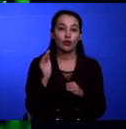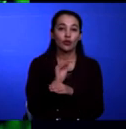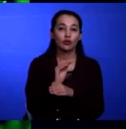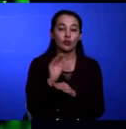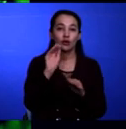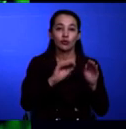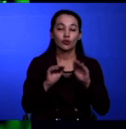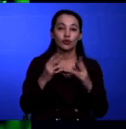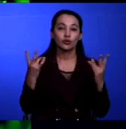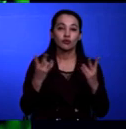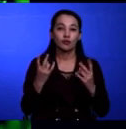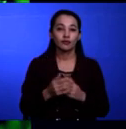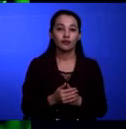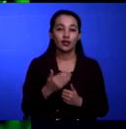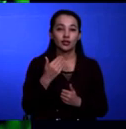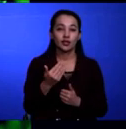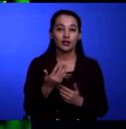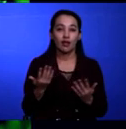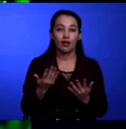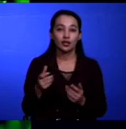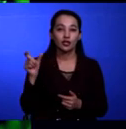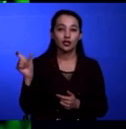Siz qaysi shaxsdagi